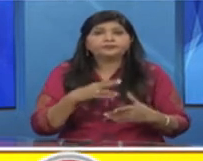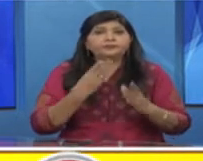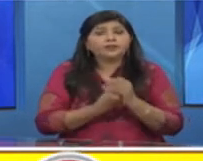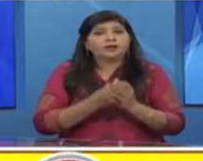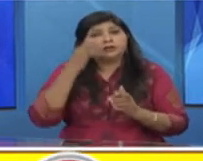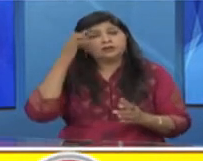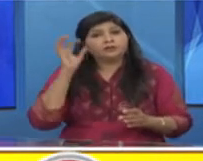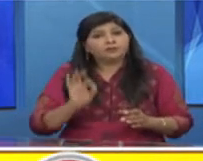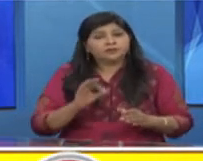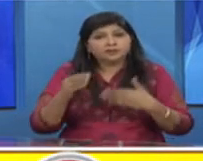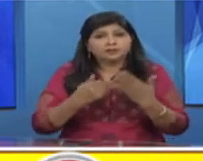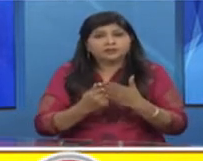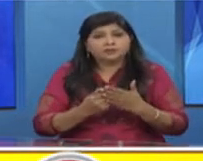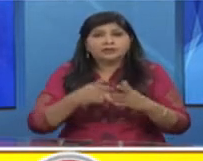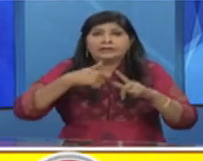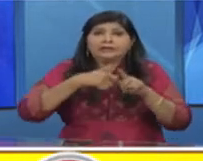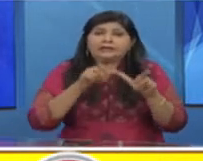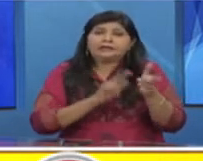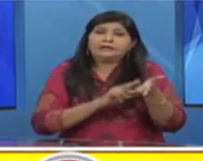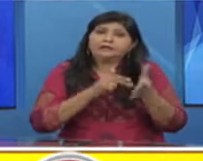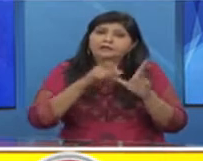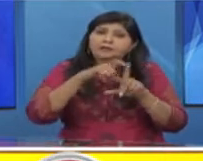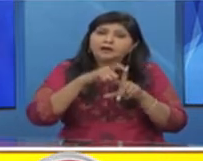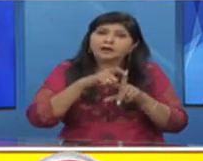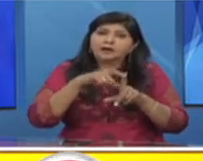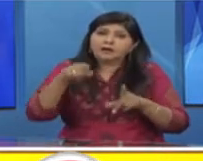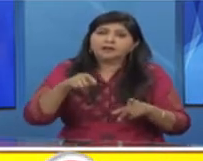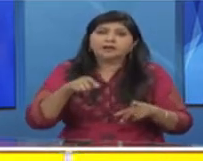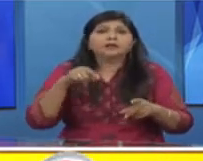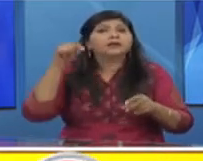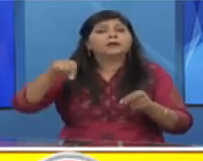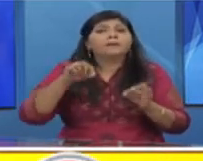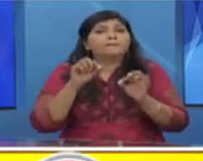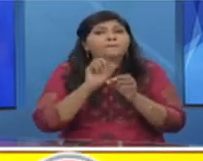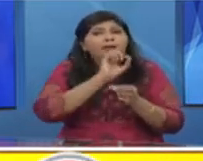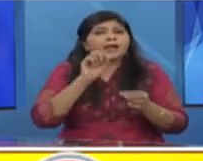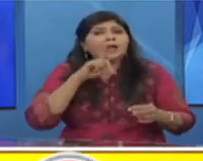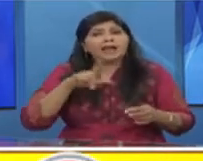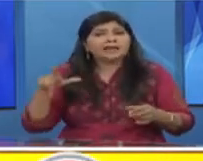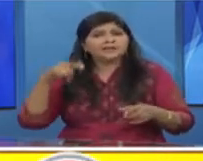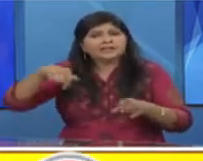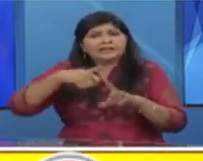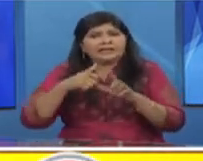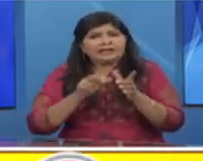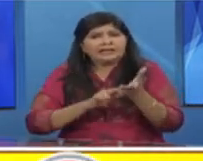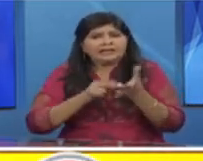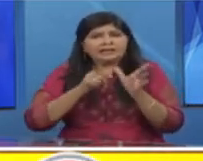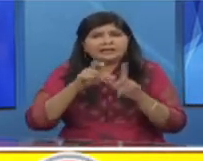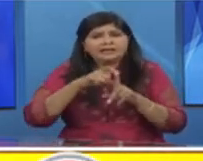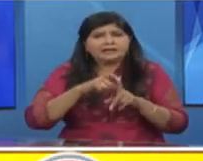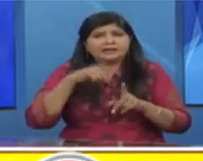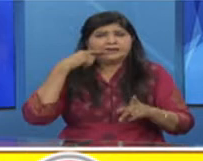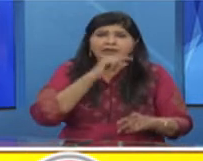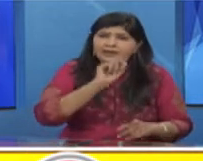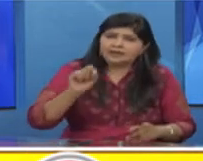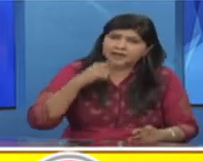उत्तम विचार कन्नड़ भाषा की इस कविता में है। पेन्निंद पेर्मेगोंडनु